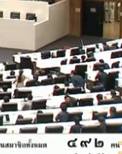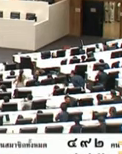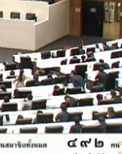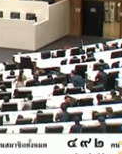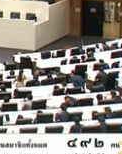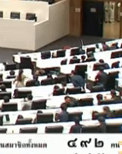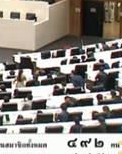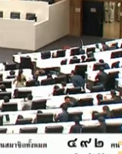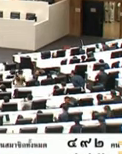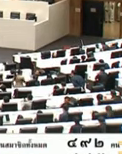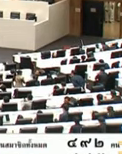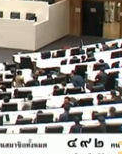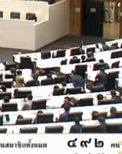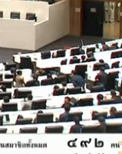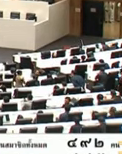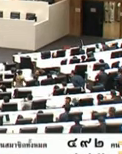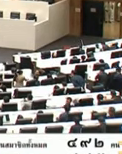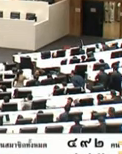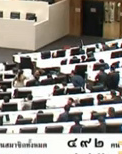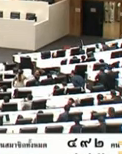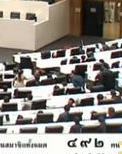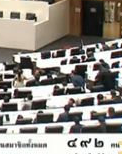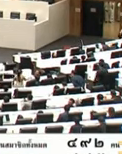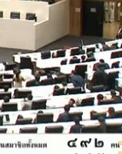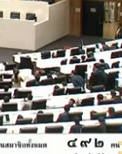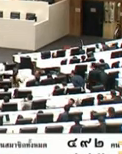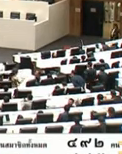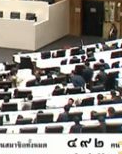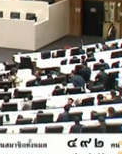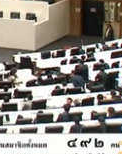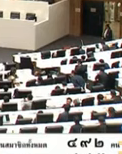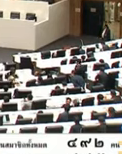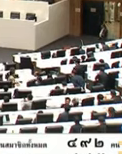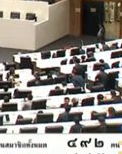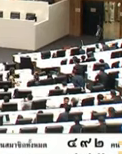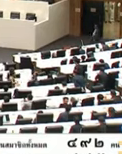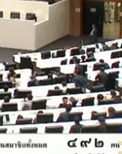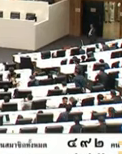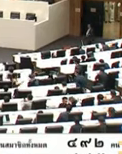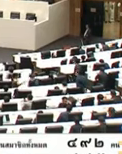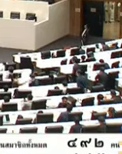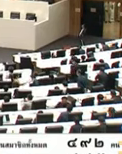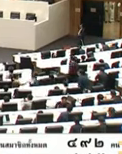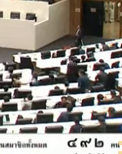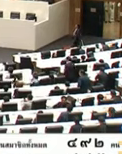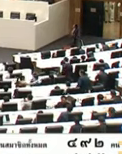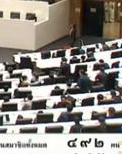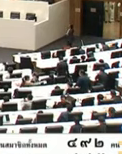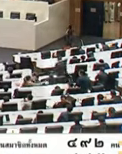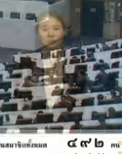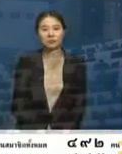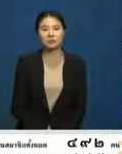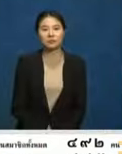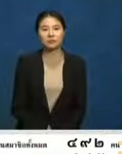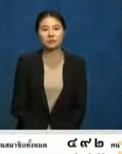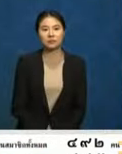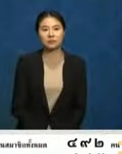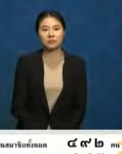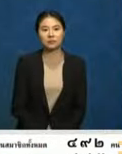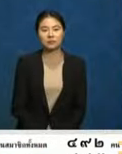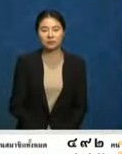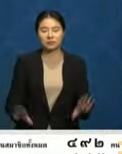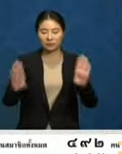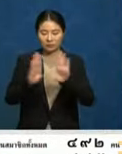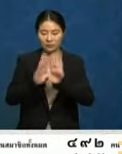ครับใช้สิทธิ์กันเรียบร้อยแล้วแล้วนะครับผมขออนุญาตปิดการลง